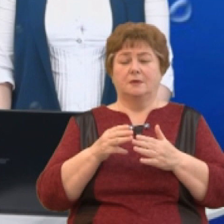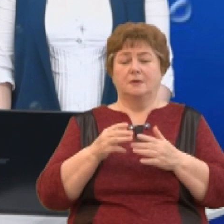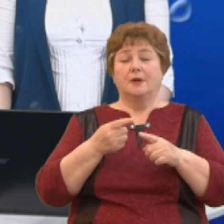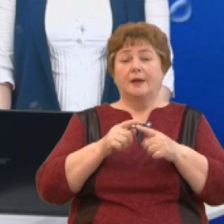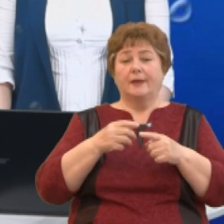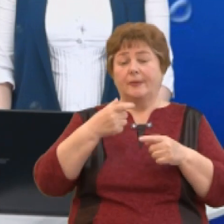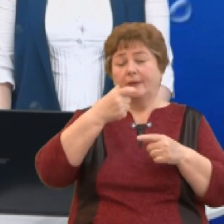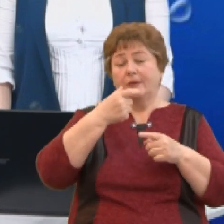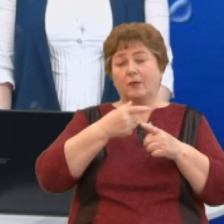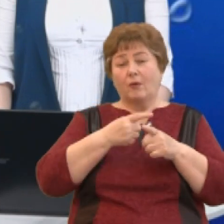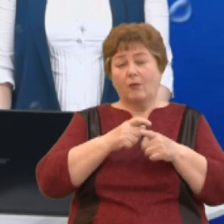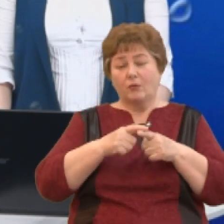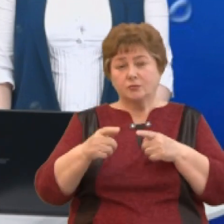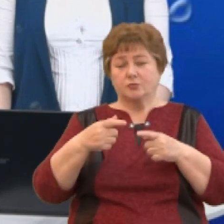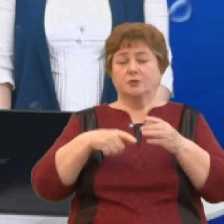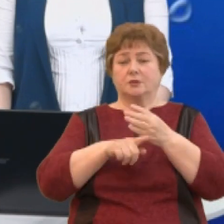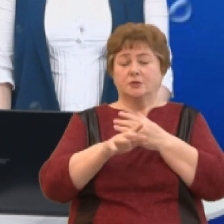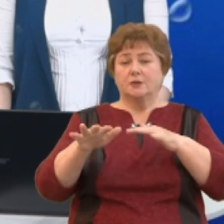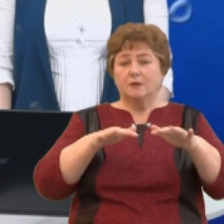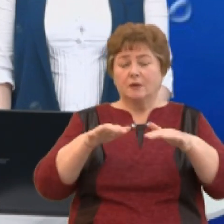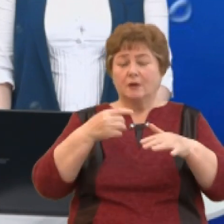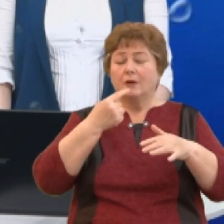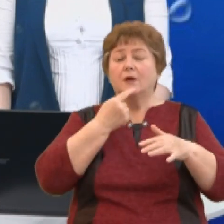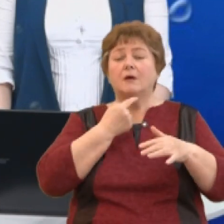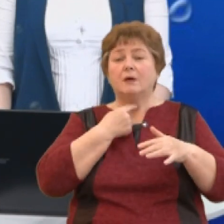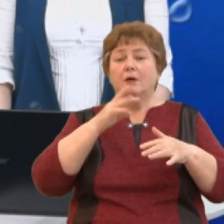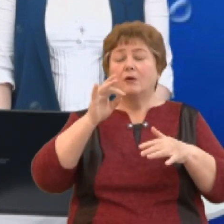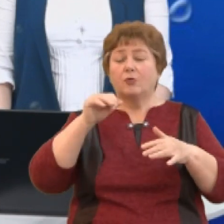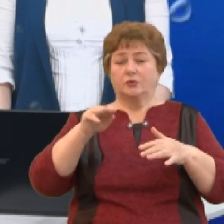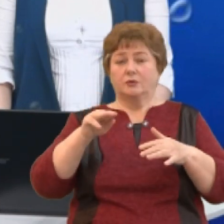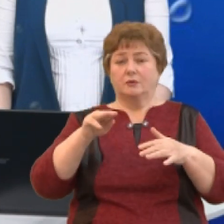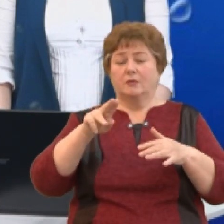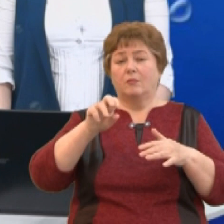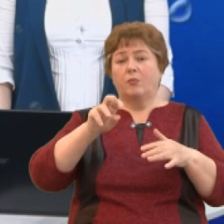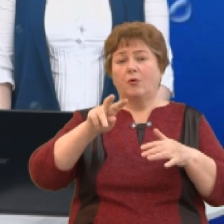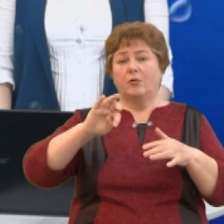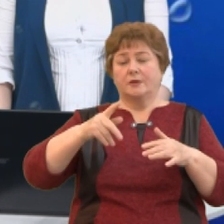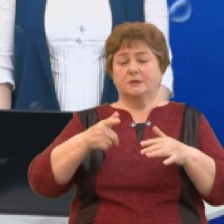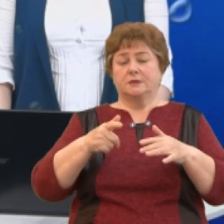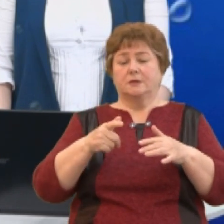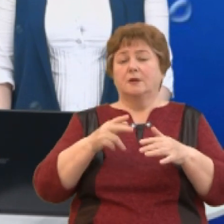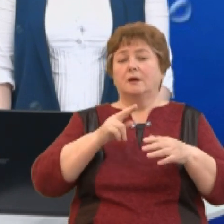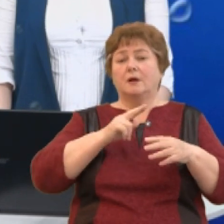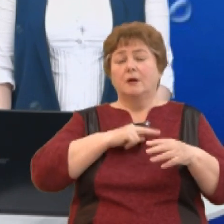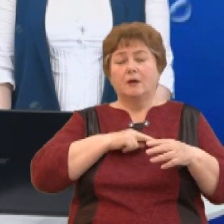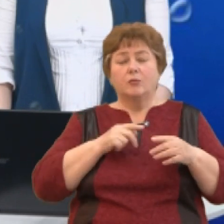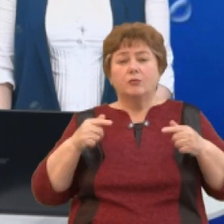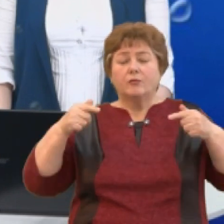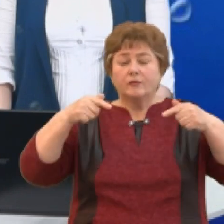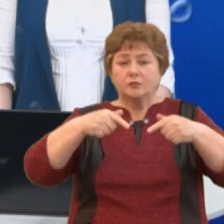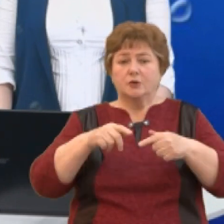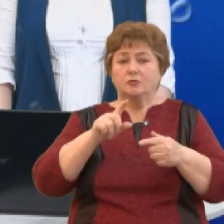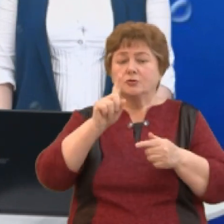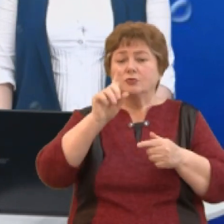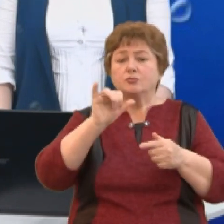Этот кусочек начинает движение ротовой полости. В работу включаются